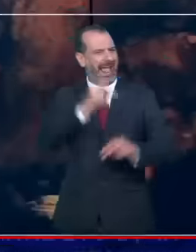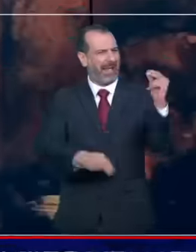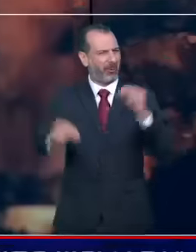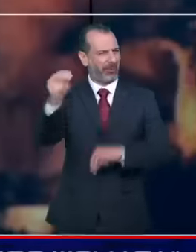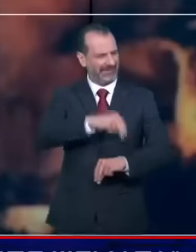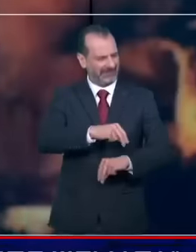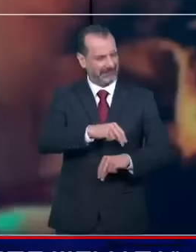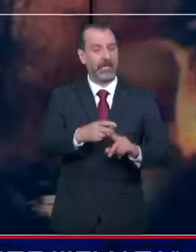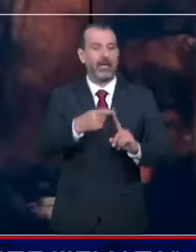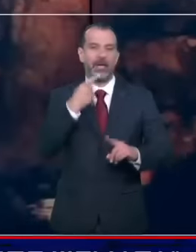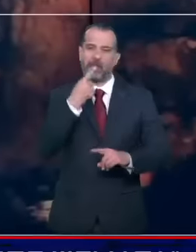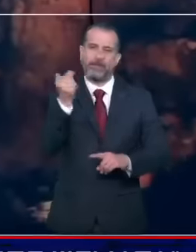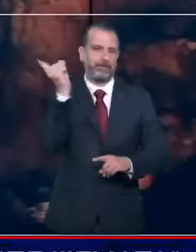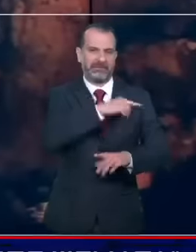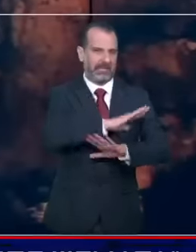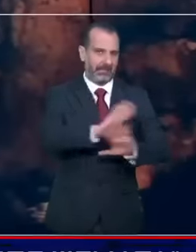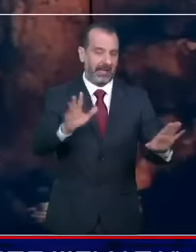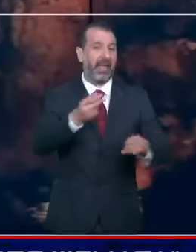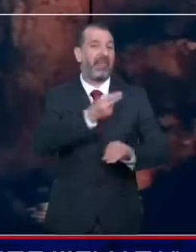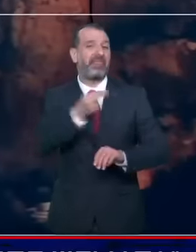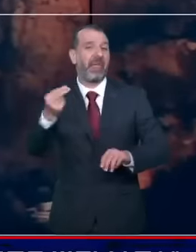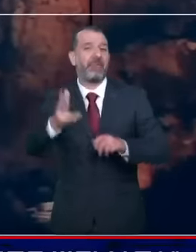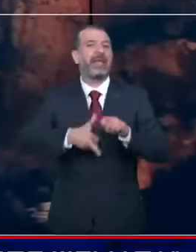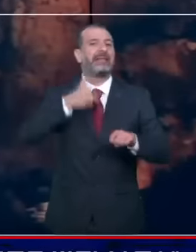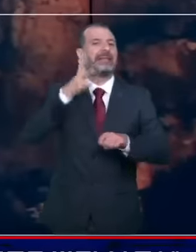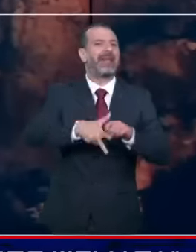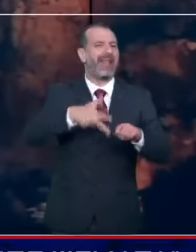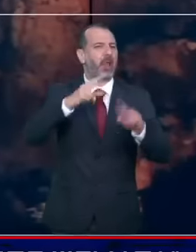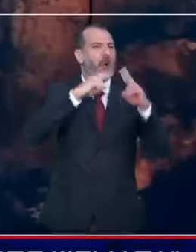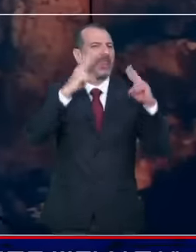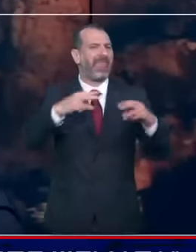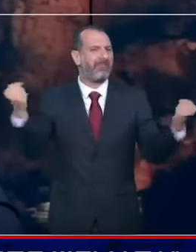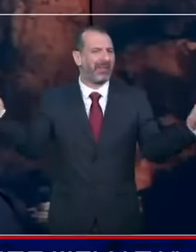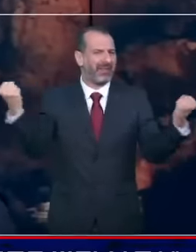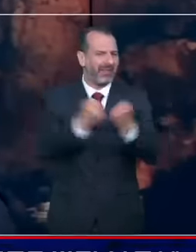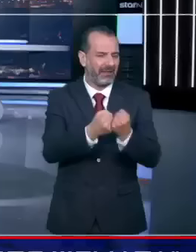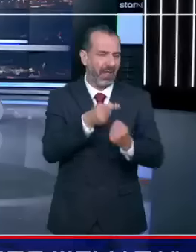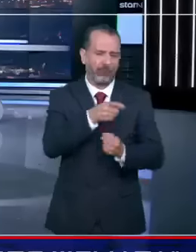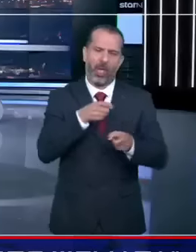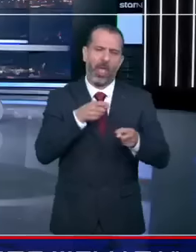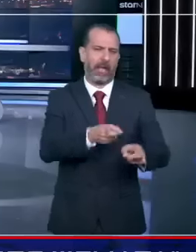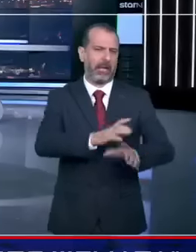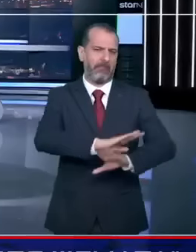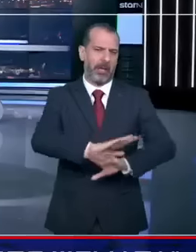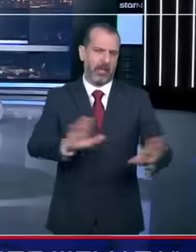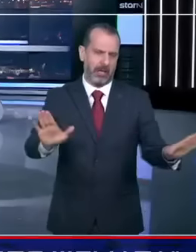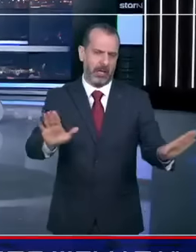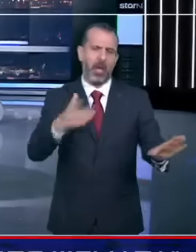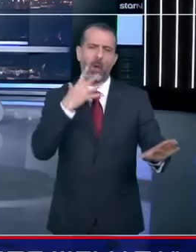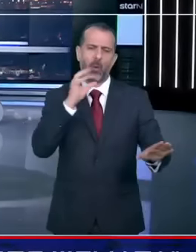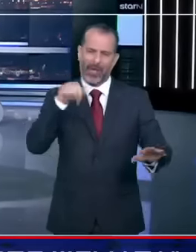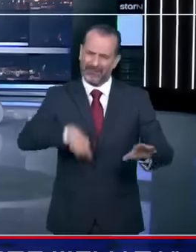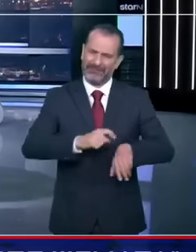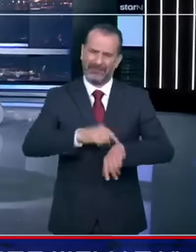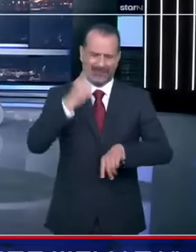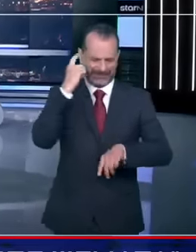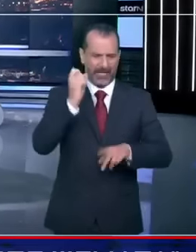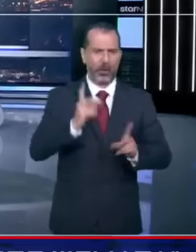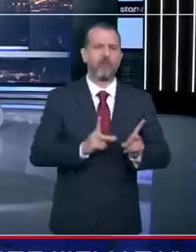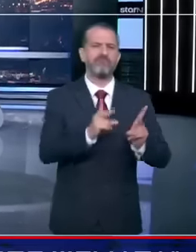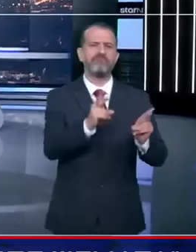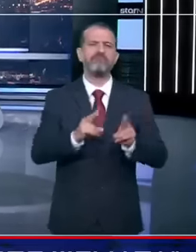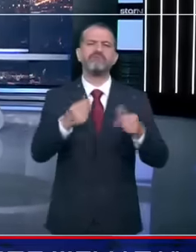αφορά στο έγκλημα των τεμπών, που αυτή τη στιγμή γνωρίζουμε ότι υπήρξε μονταζιέρα, ότι